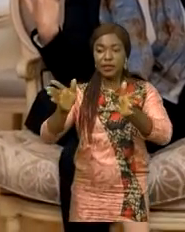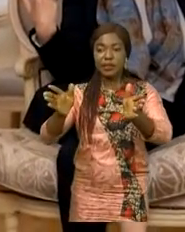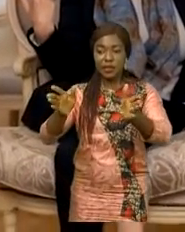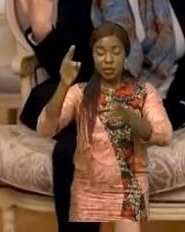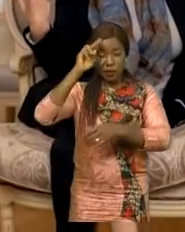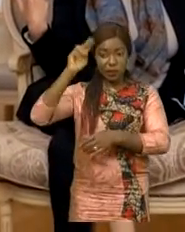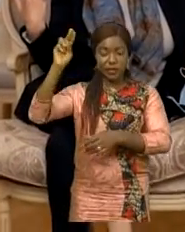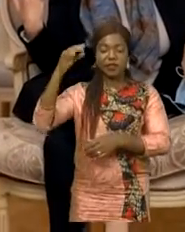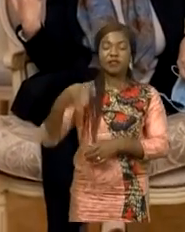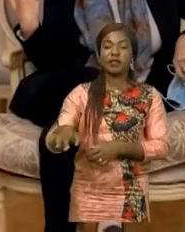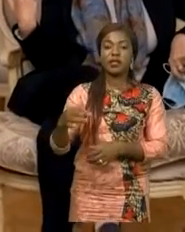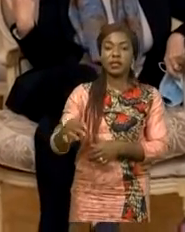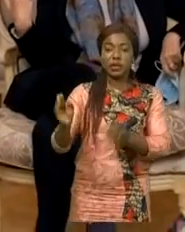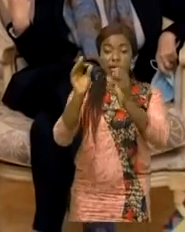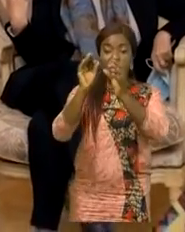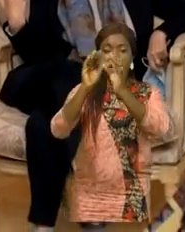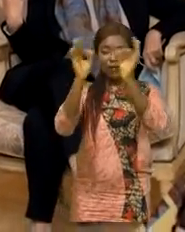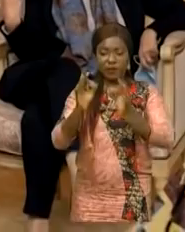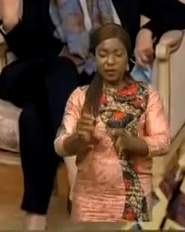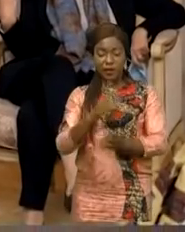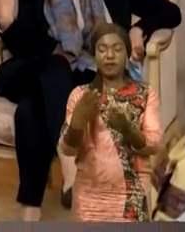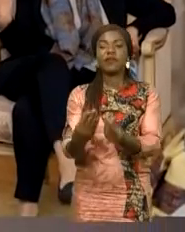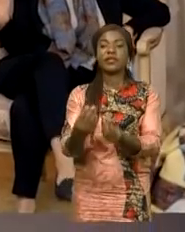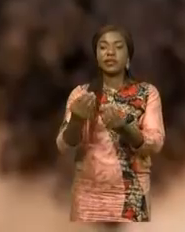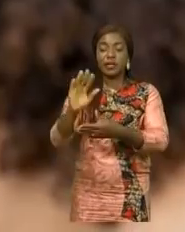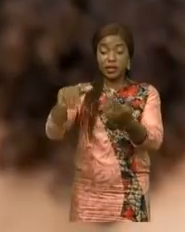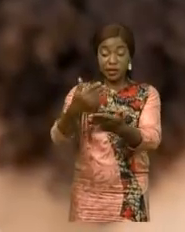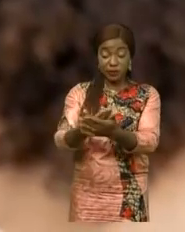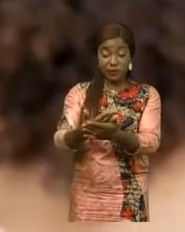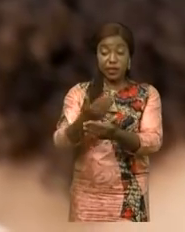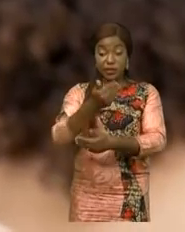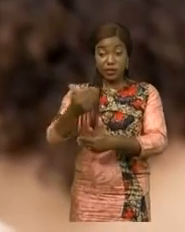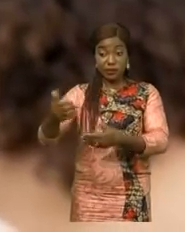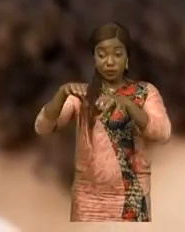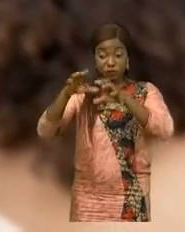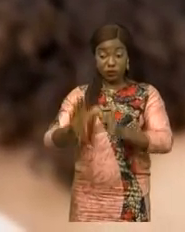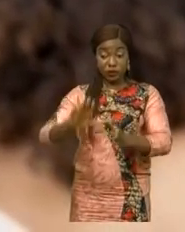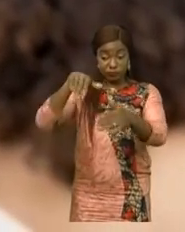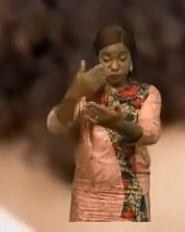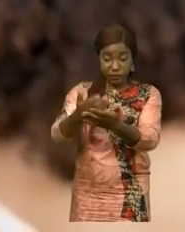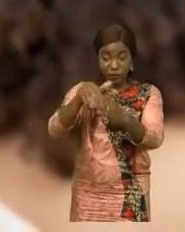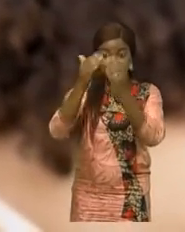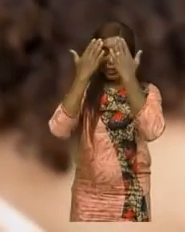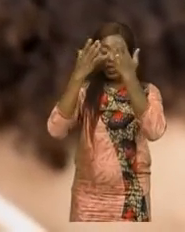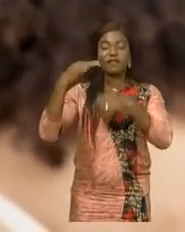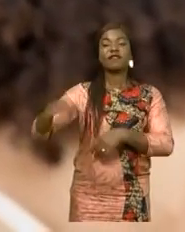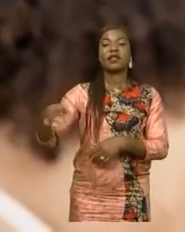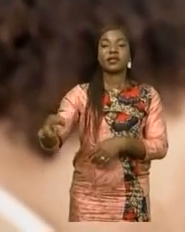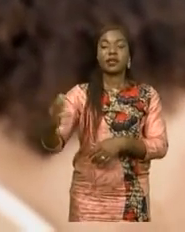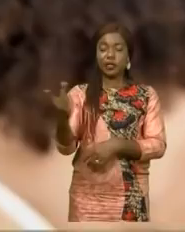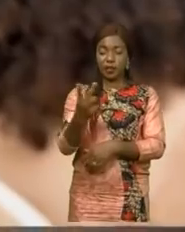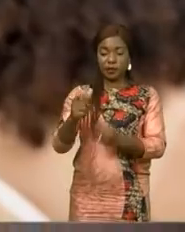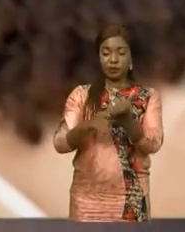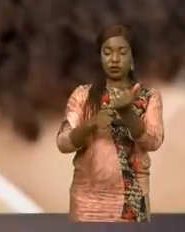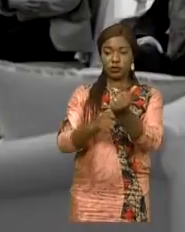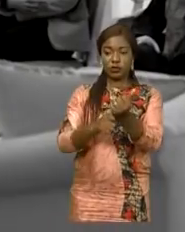campus france cette structure qui a facilité l'arrivée des boursiers congolais dans les universités françaises entre les deux personnalités